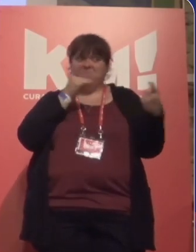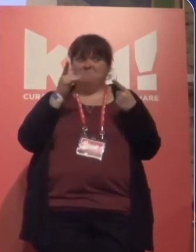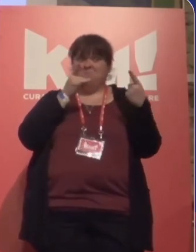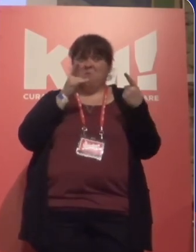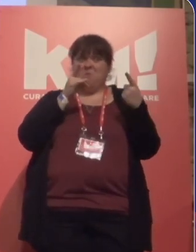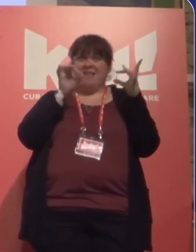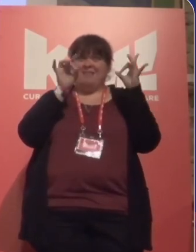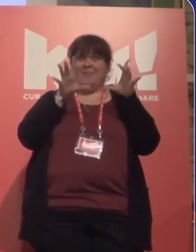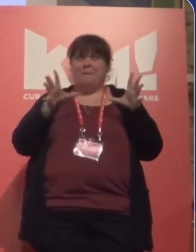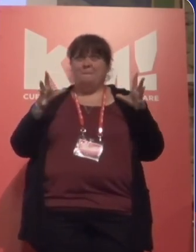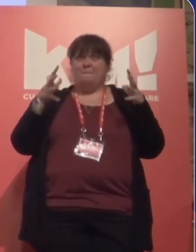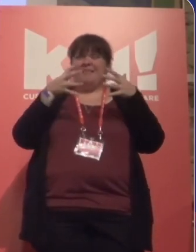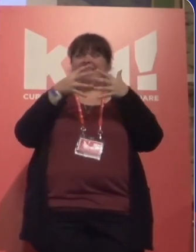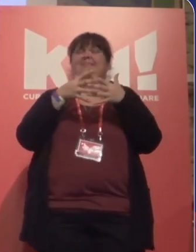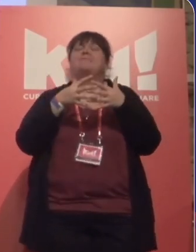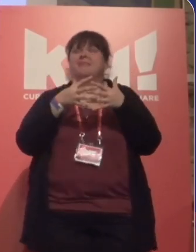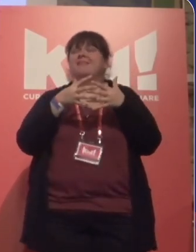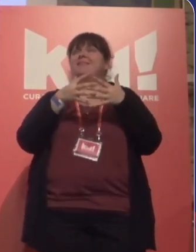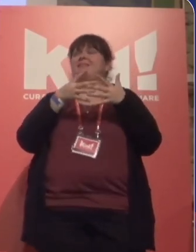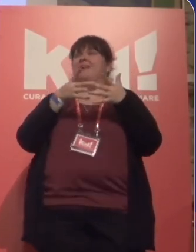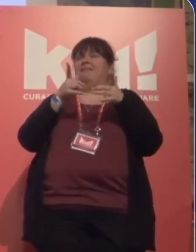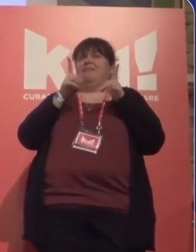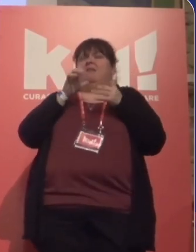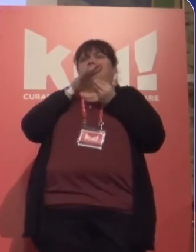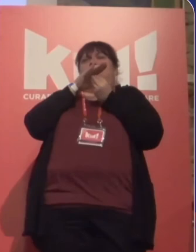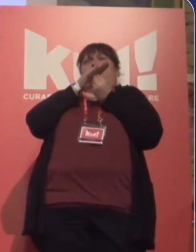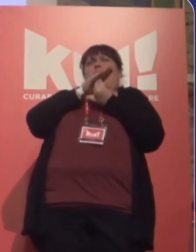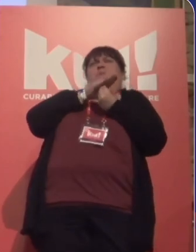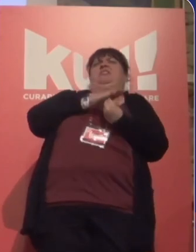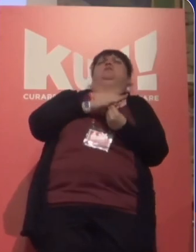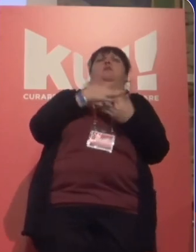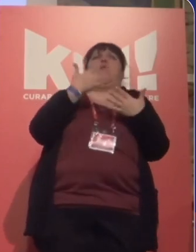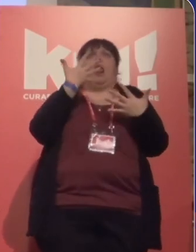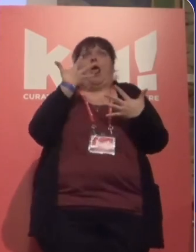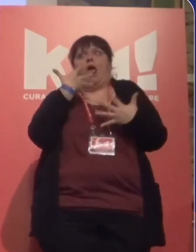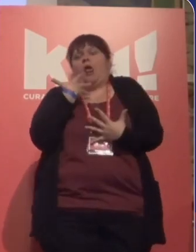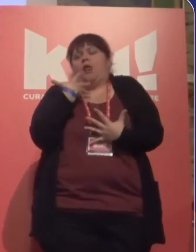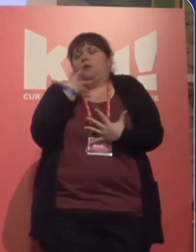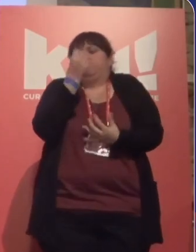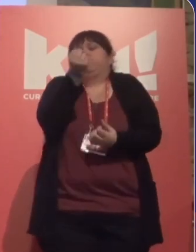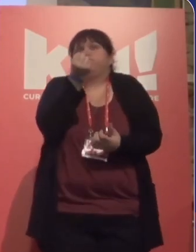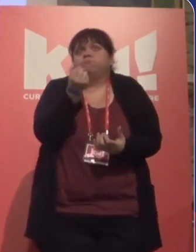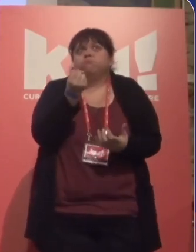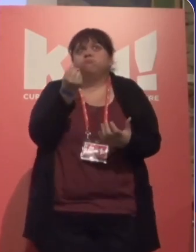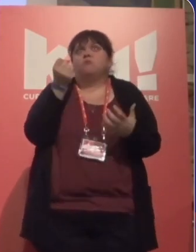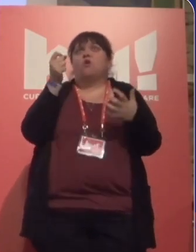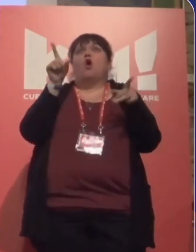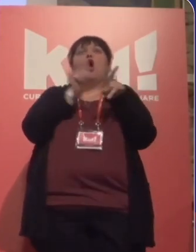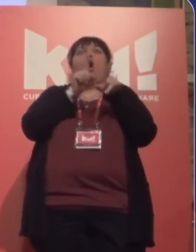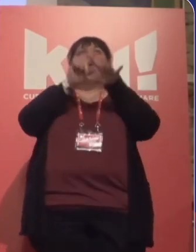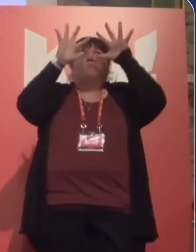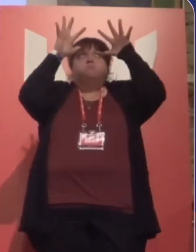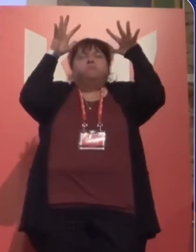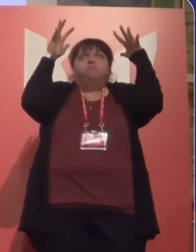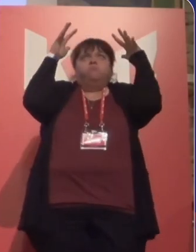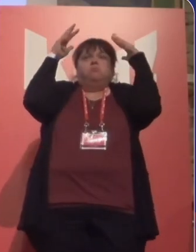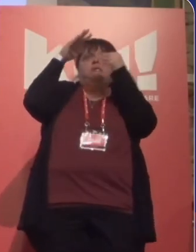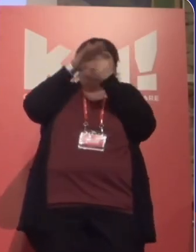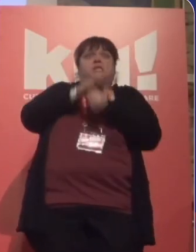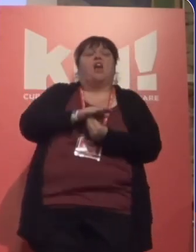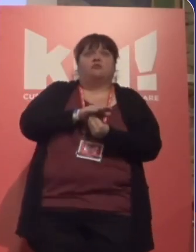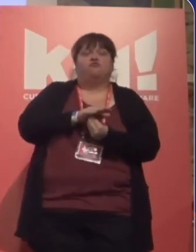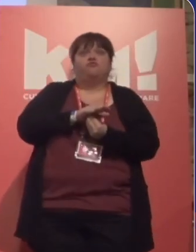l'area che ci manca che ci manca materialmente questa cappa che vorremmo di